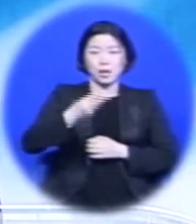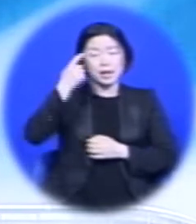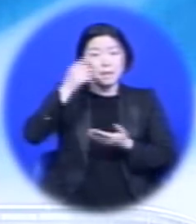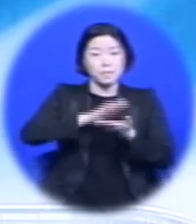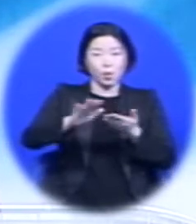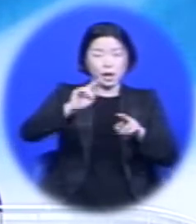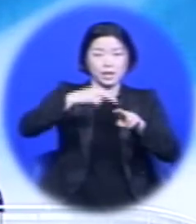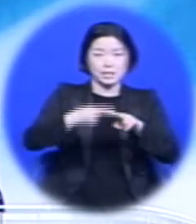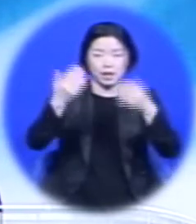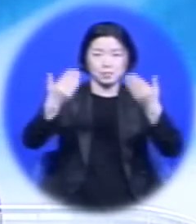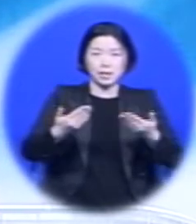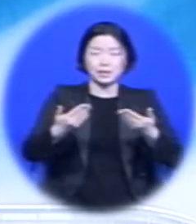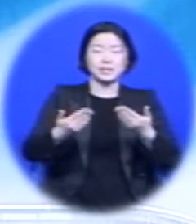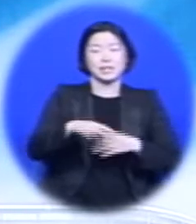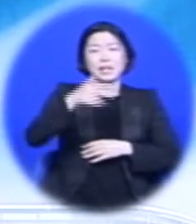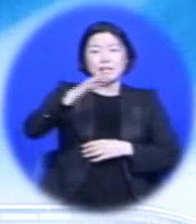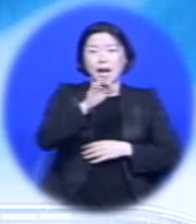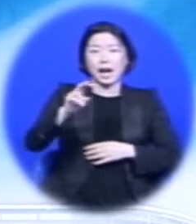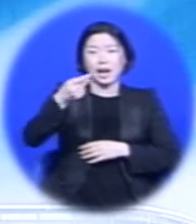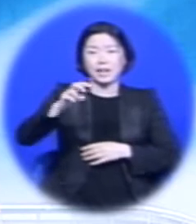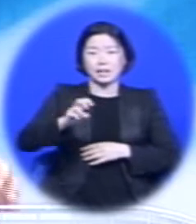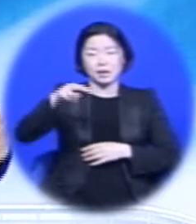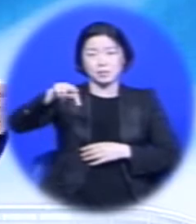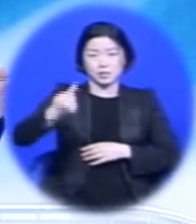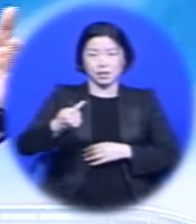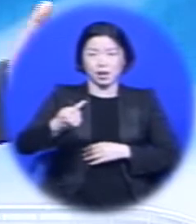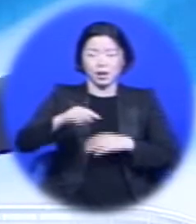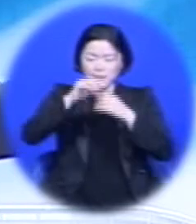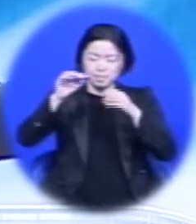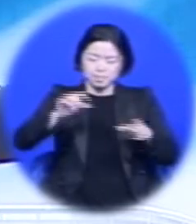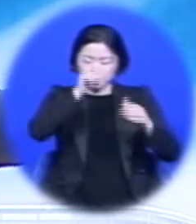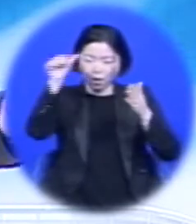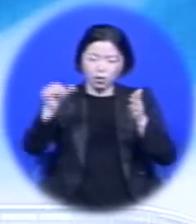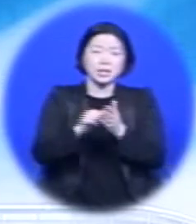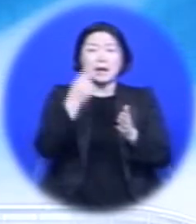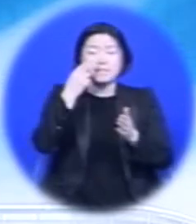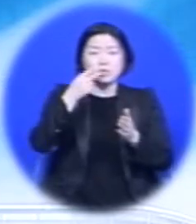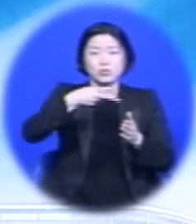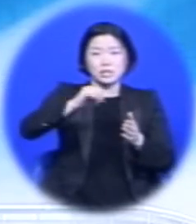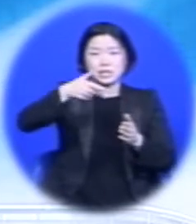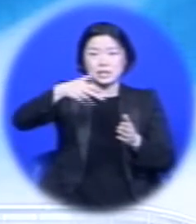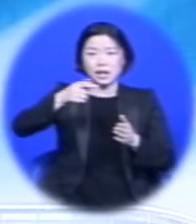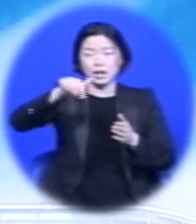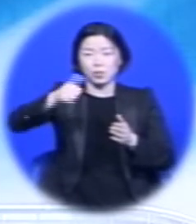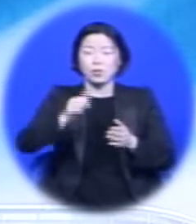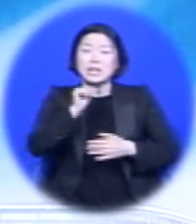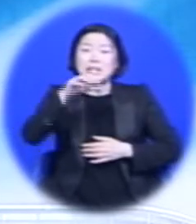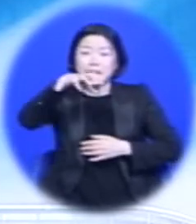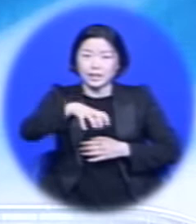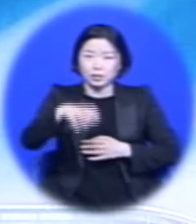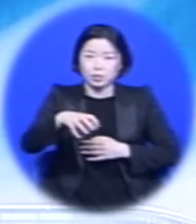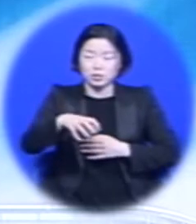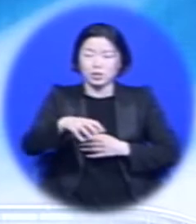제인 아담스가 평생을 미국 시카고 빈민가에서 그 불황 아들을 돌보며 살았던 분입니다.